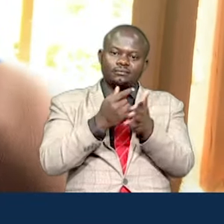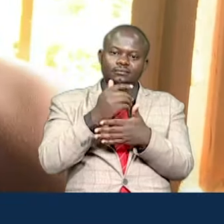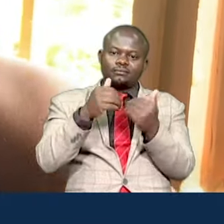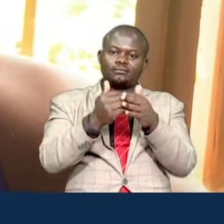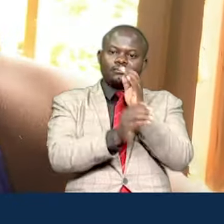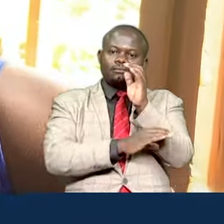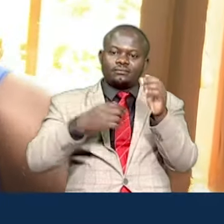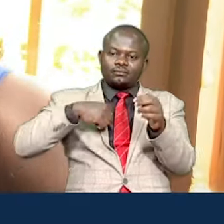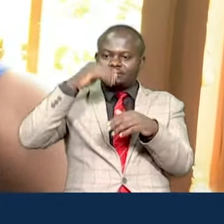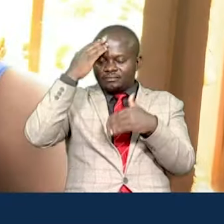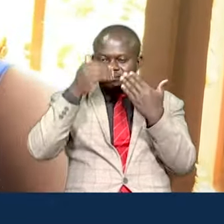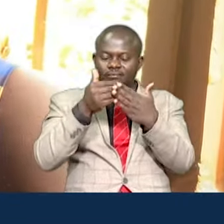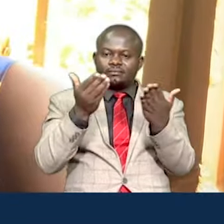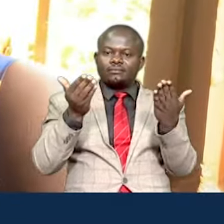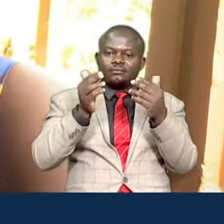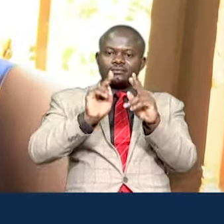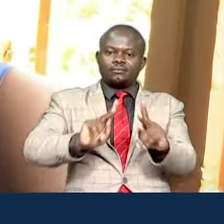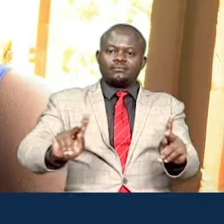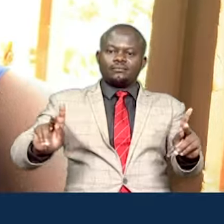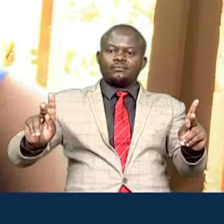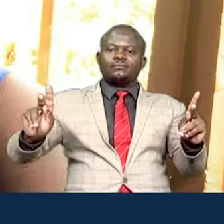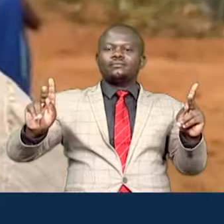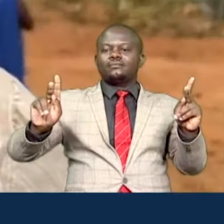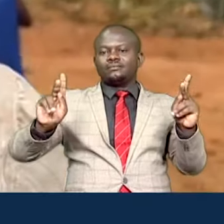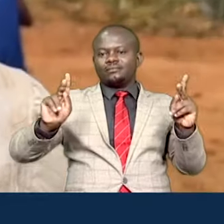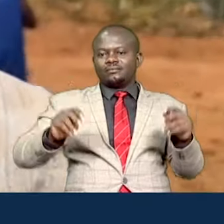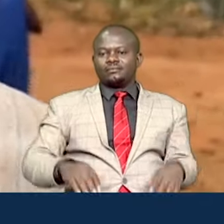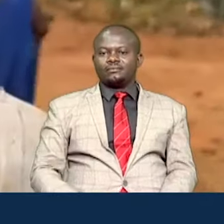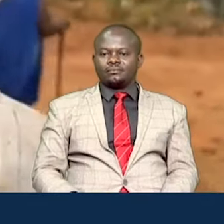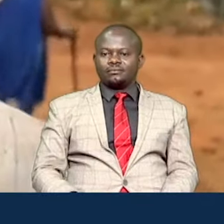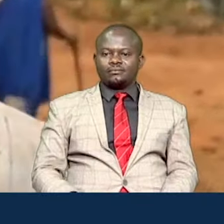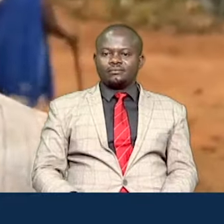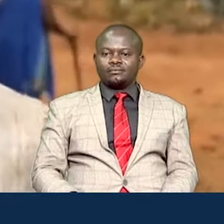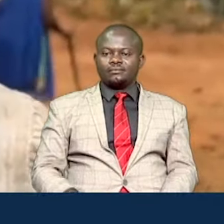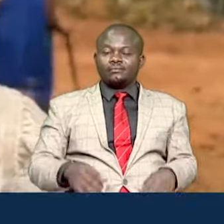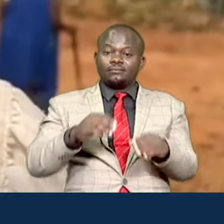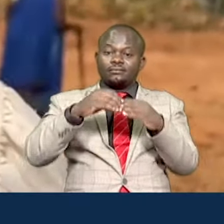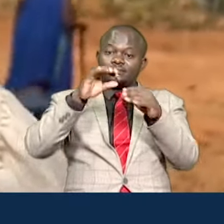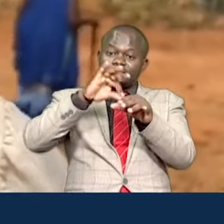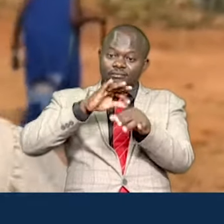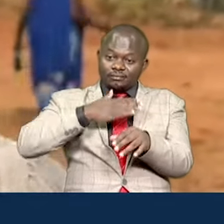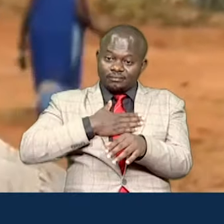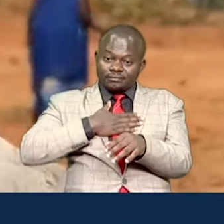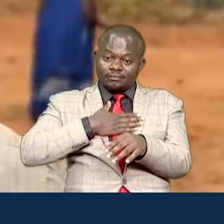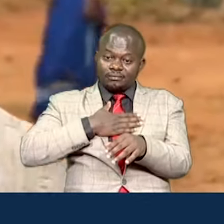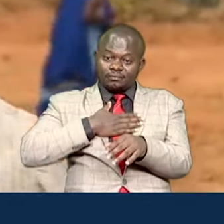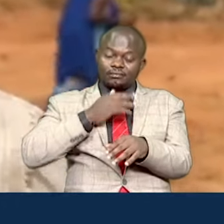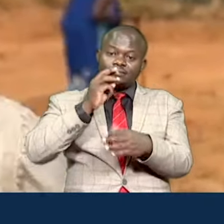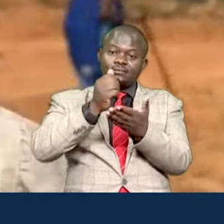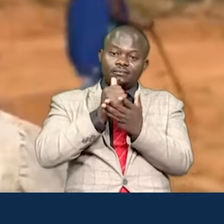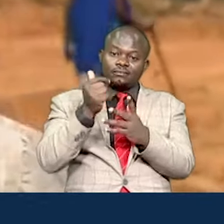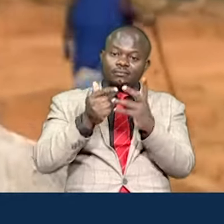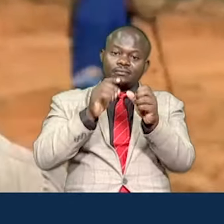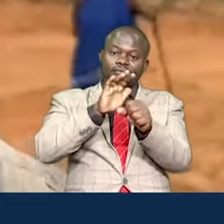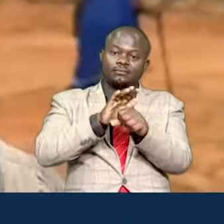n'igihugu cyanjye kuko mba nari cy'amahoro cyazabica umunezero. Abayobozi nitoreye ibyo bazangeza kuri byinshi